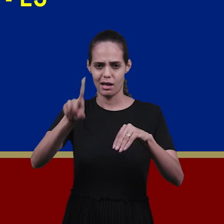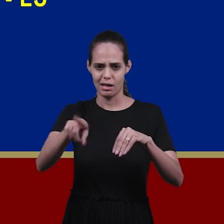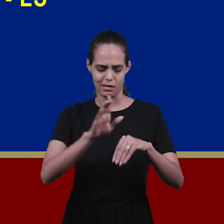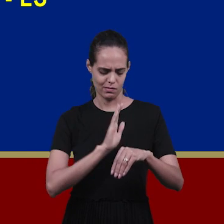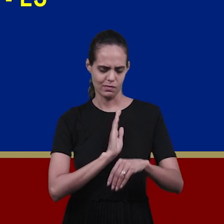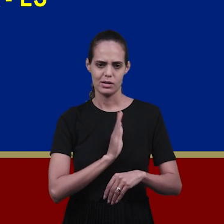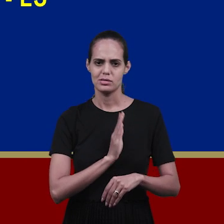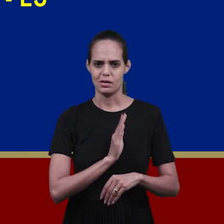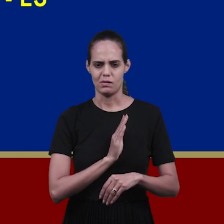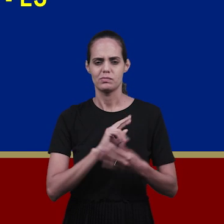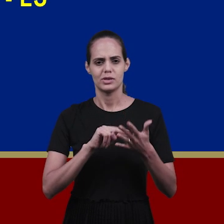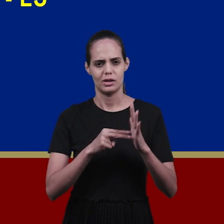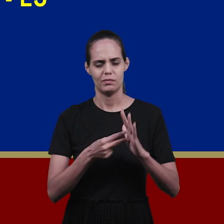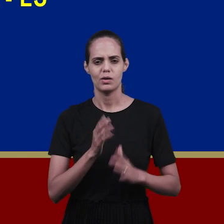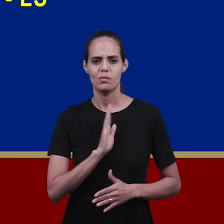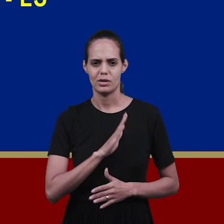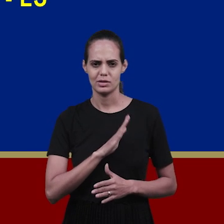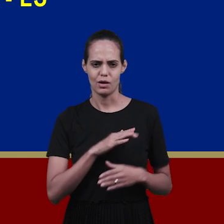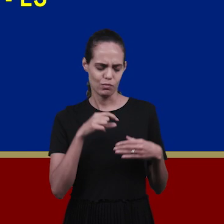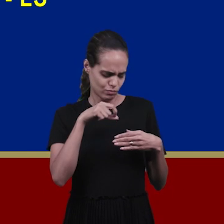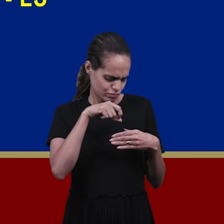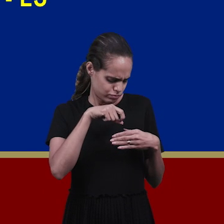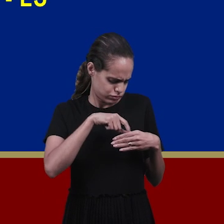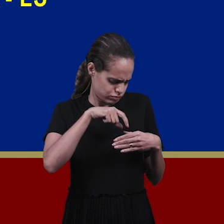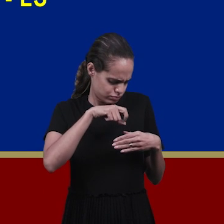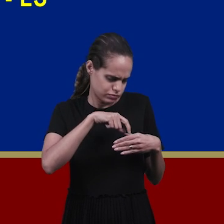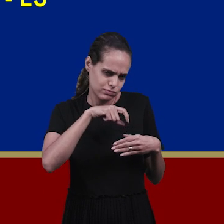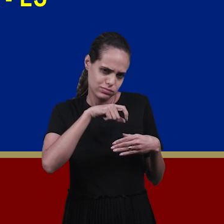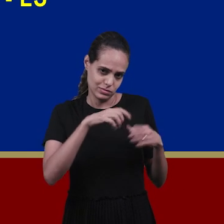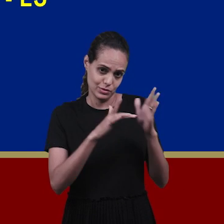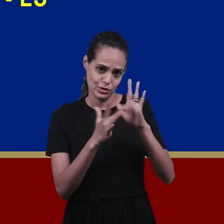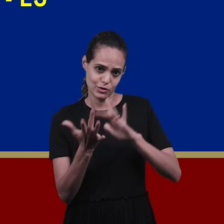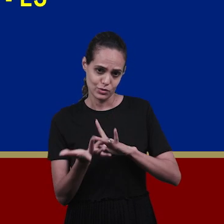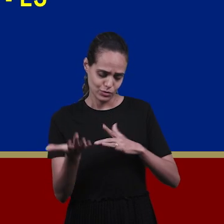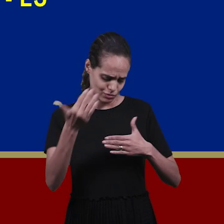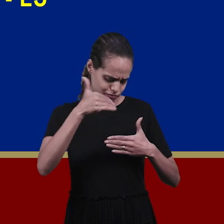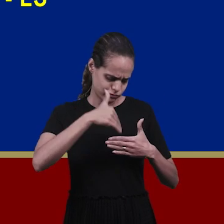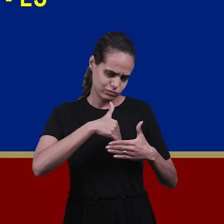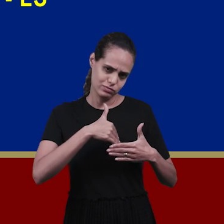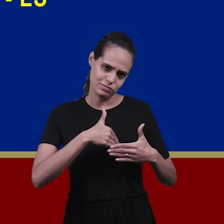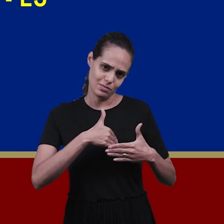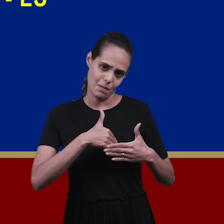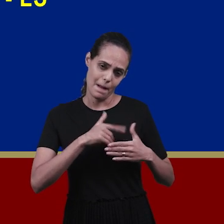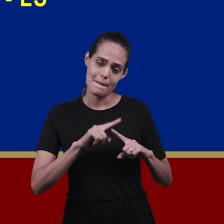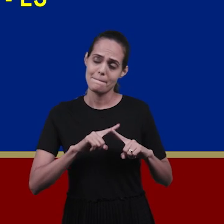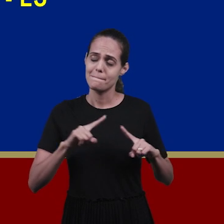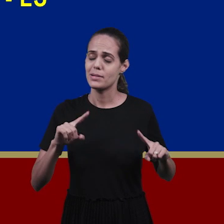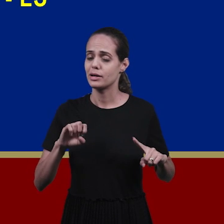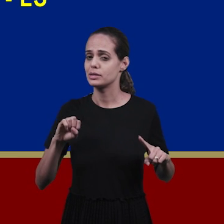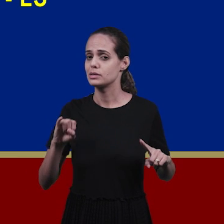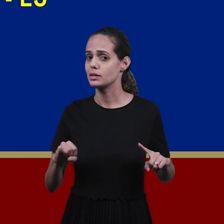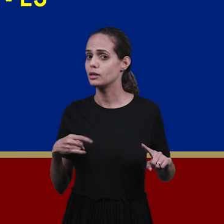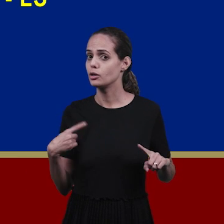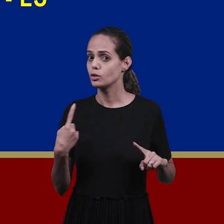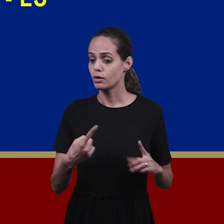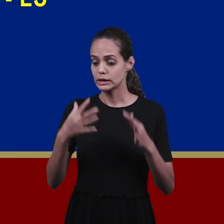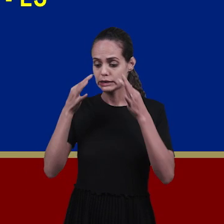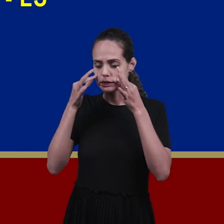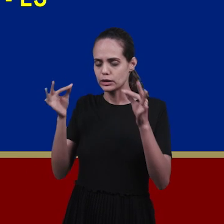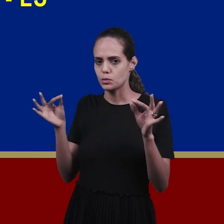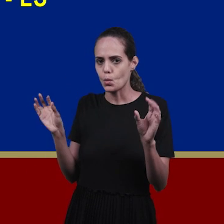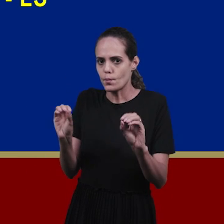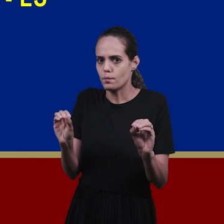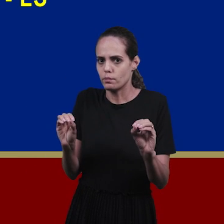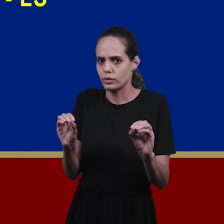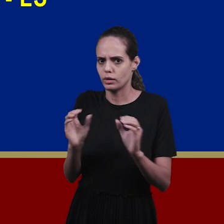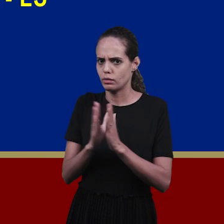cœur où la semence était lancée. Mais si nous ne sommes pas attentifs,